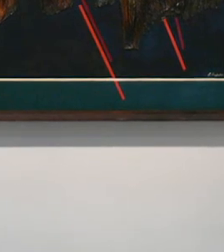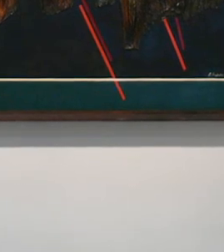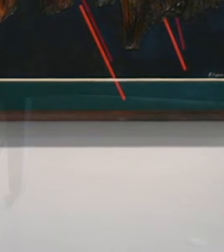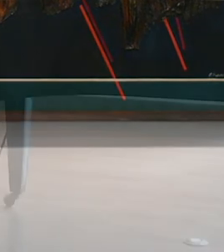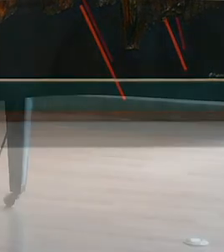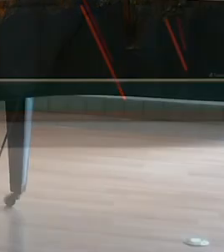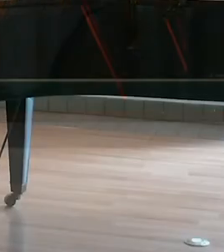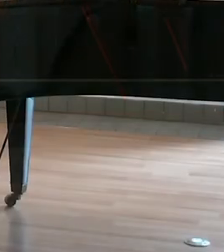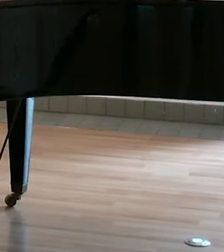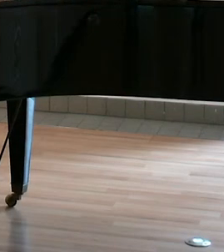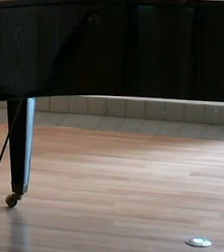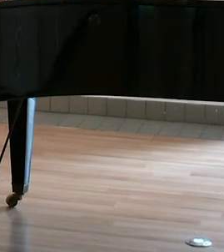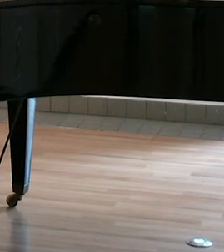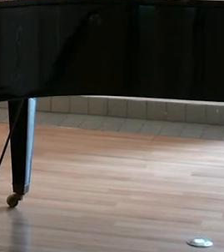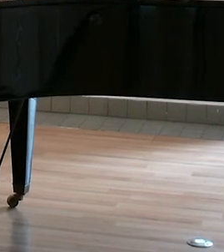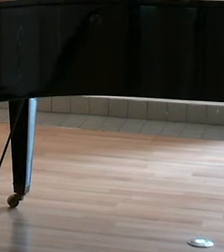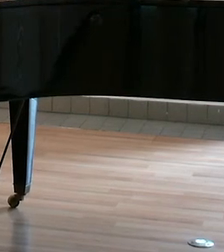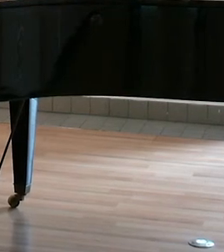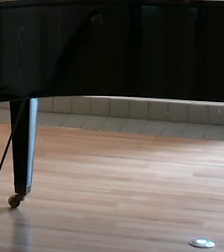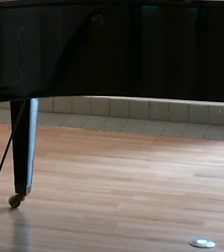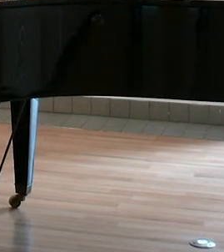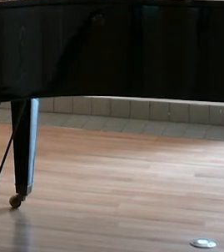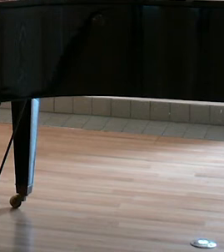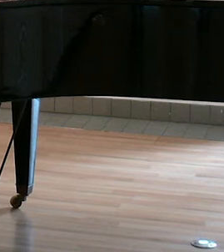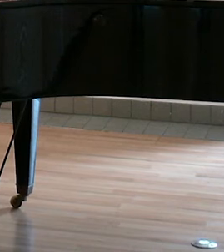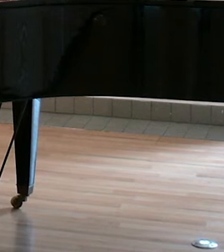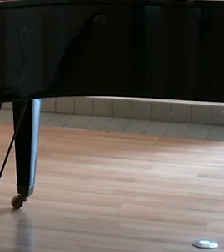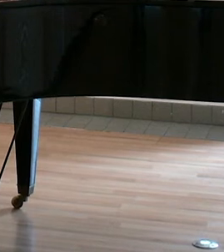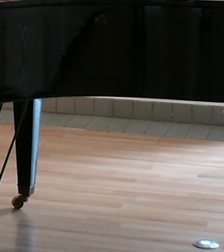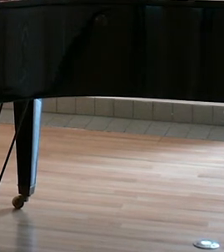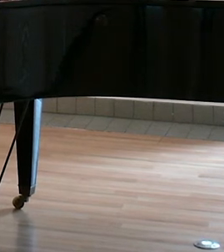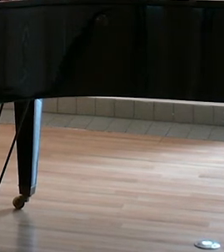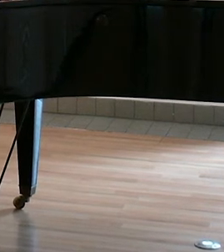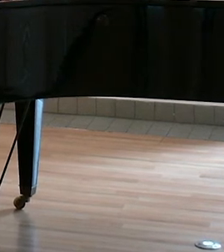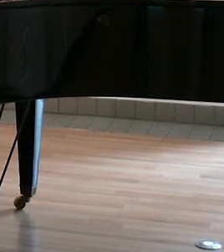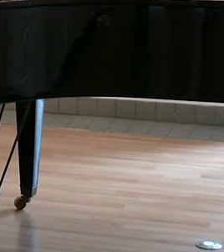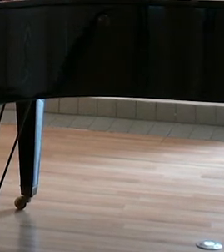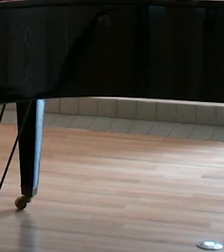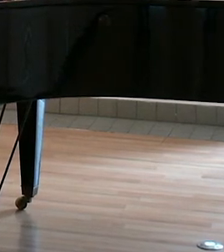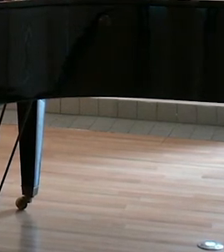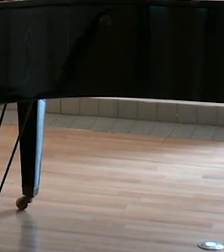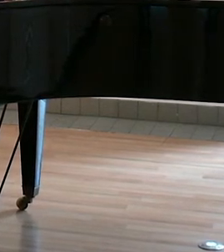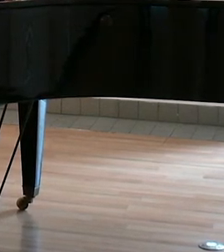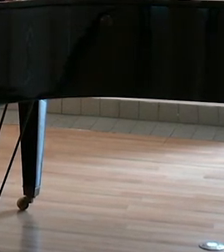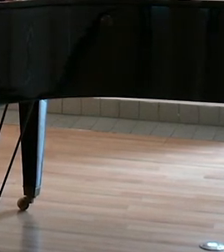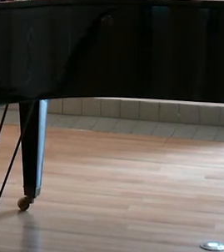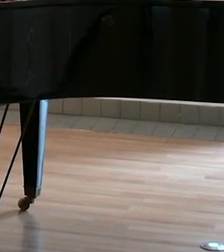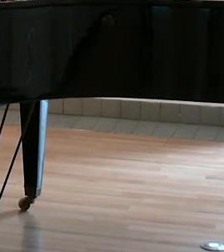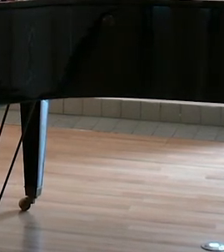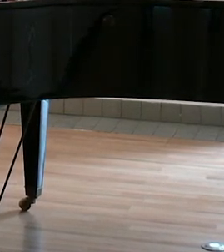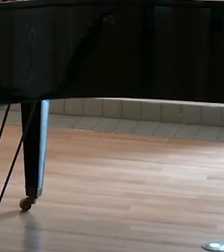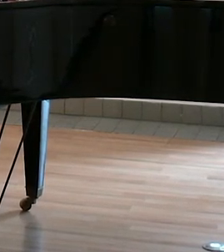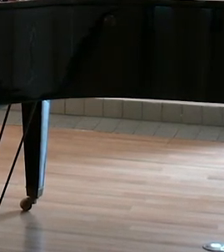strukturę abstrakcyjną. Podolak, podobnie jak Stern, niektórzy surrealiści, czy też wybrani abstrakcjoniści drugiej połowy ubiegłego